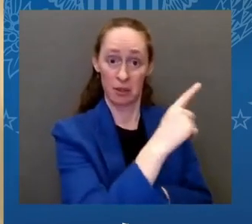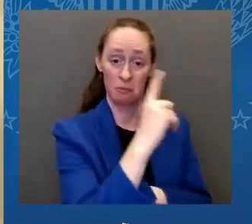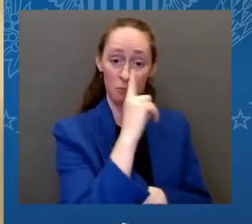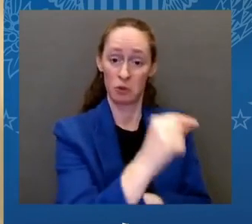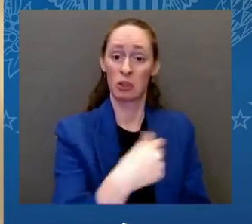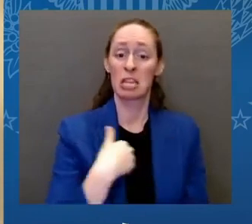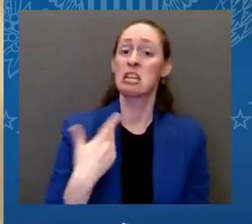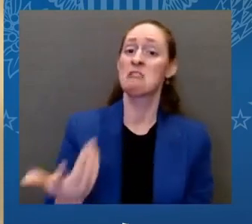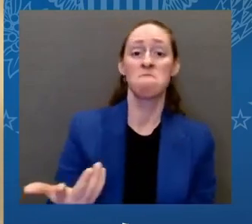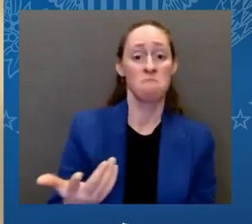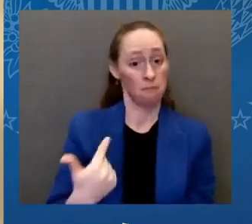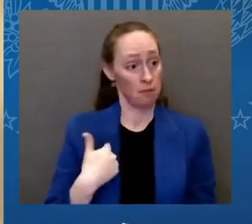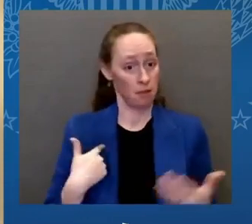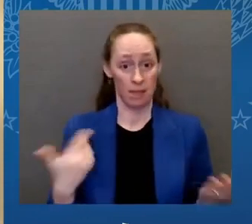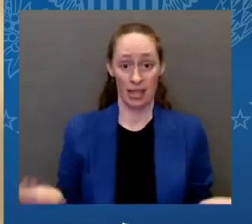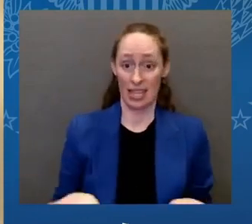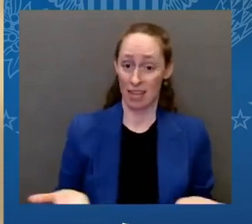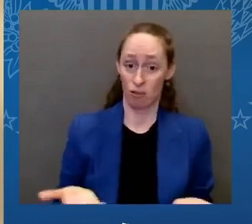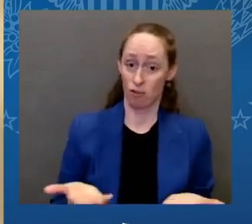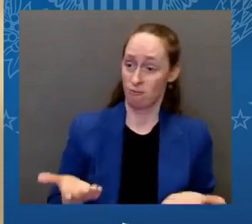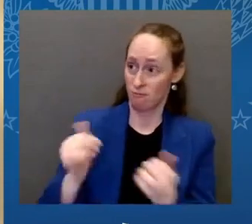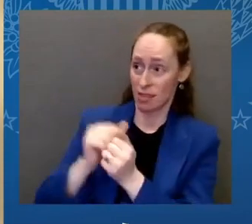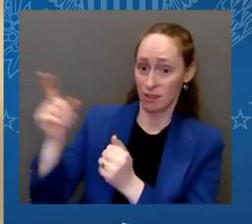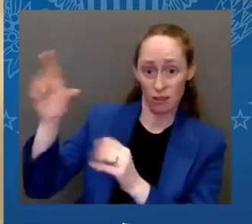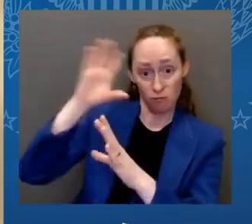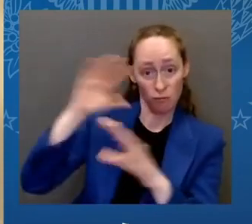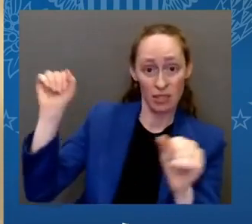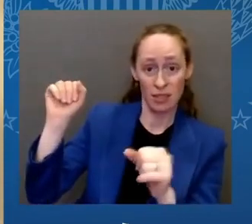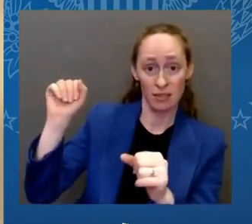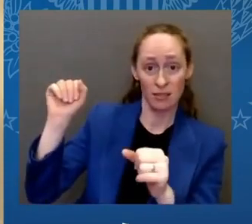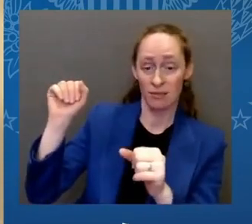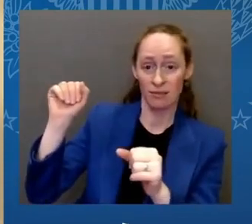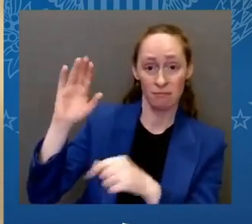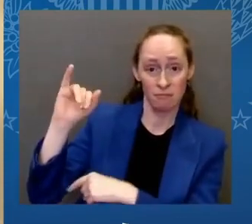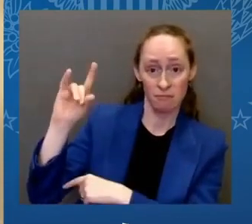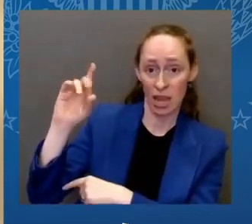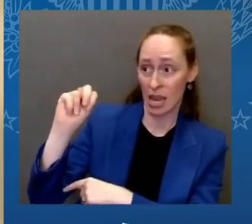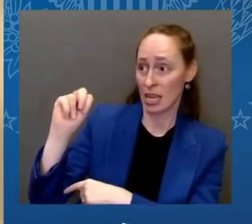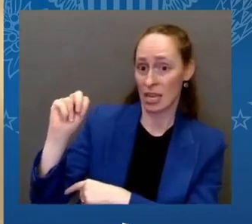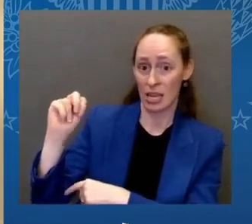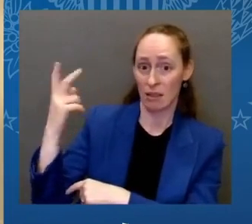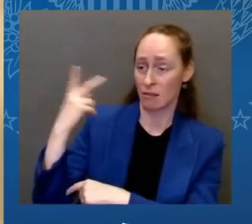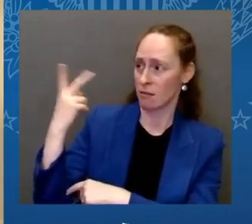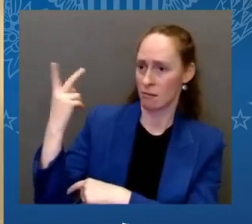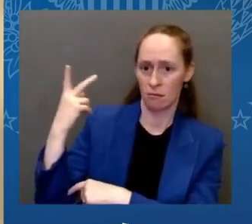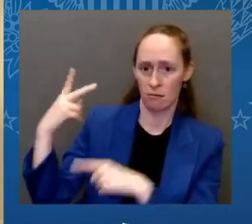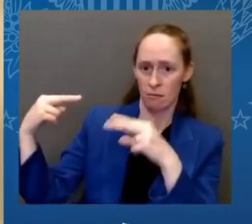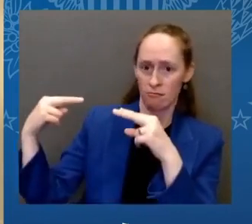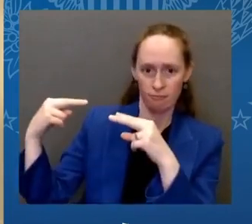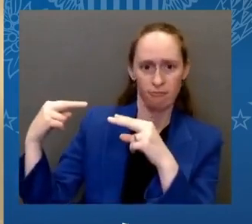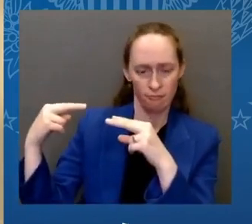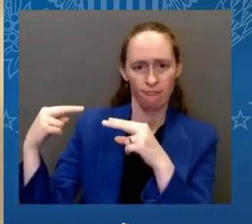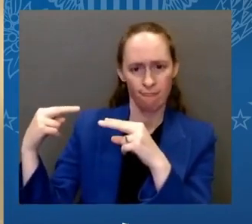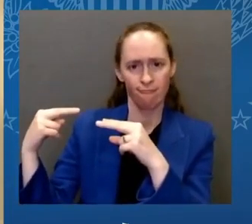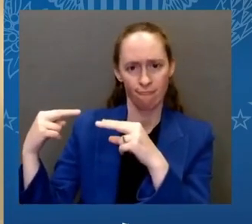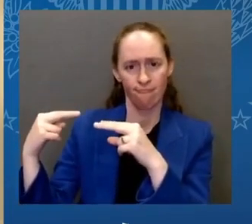тому що я його поважаю. Як людину, як президента, як чоловіка за